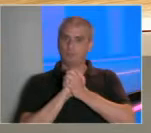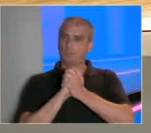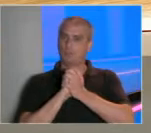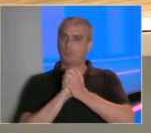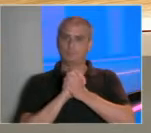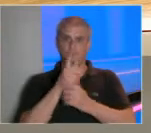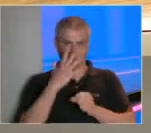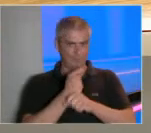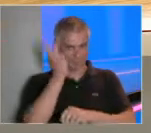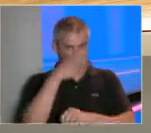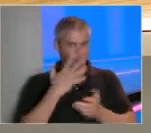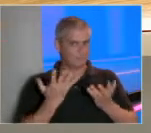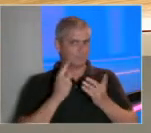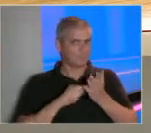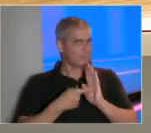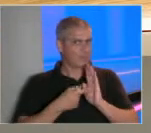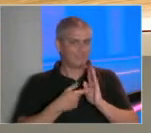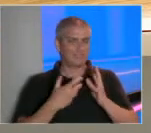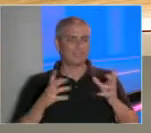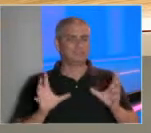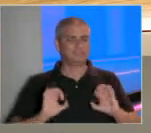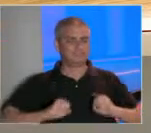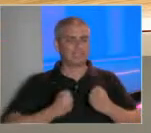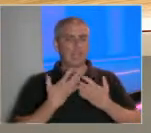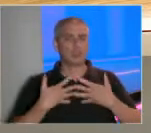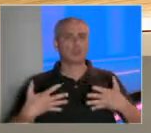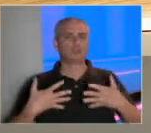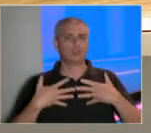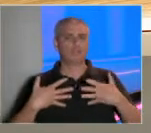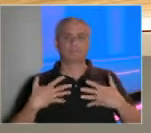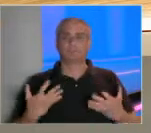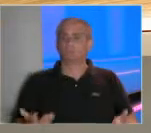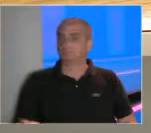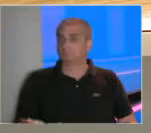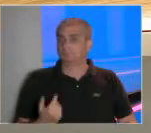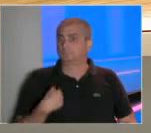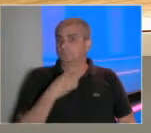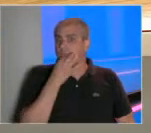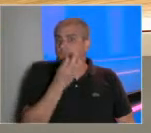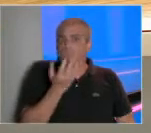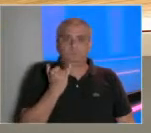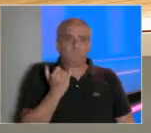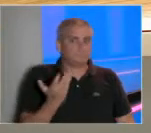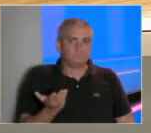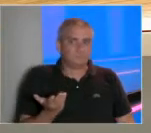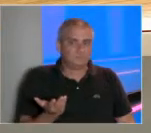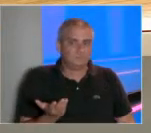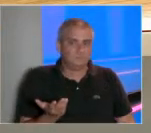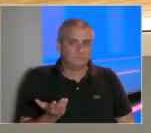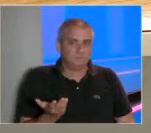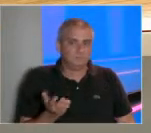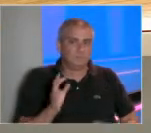שלום. טוב, אתה מצליח להבין קודם כל מה הכוונה לסגר נושם? זה גם אני שואל את השאלה. האמת